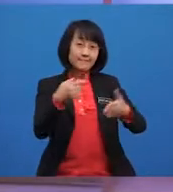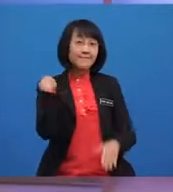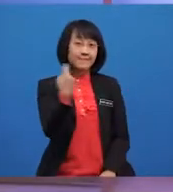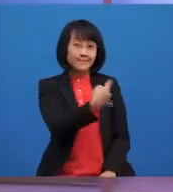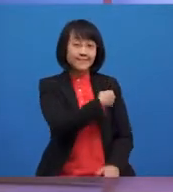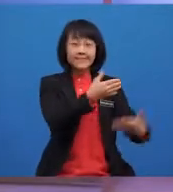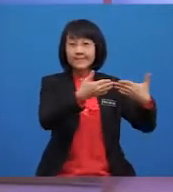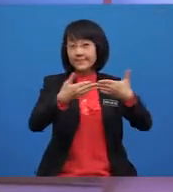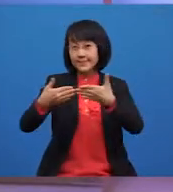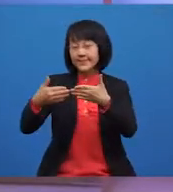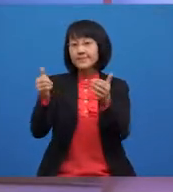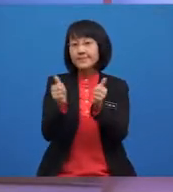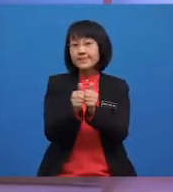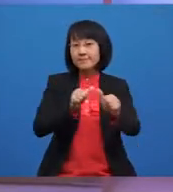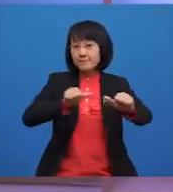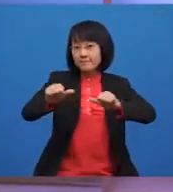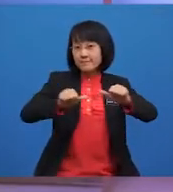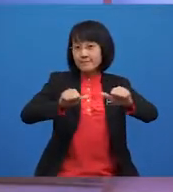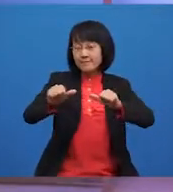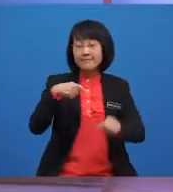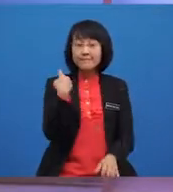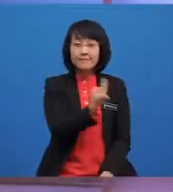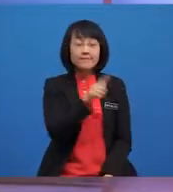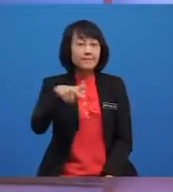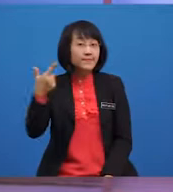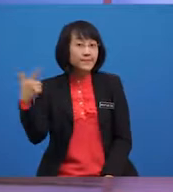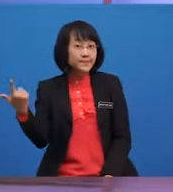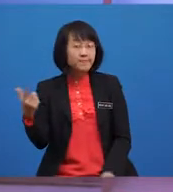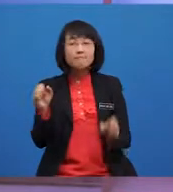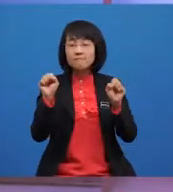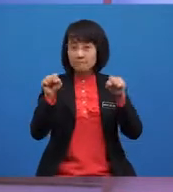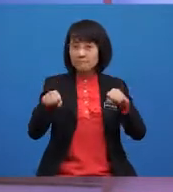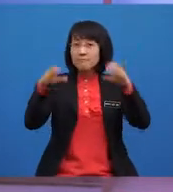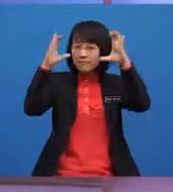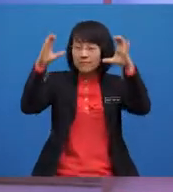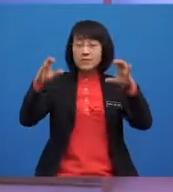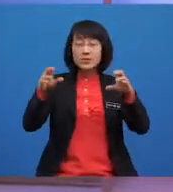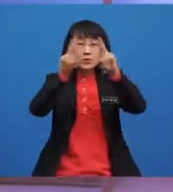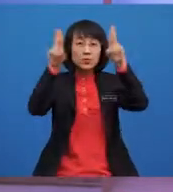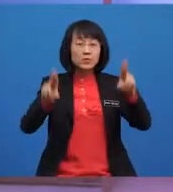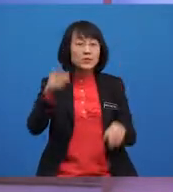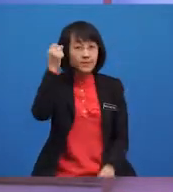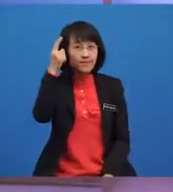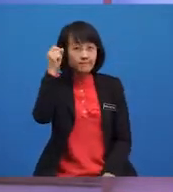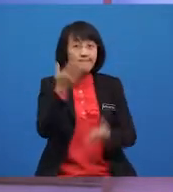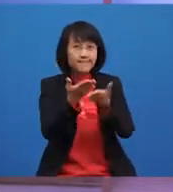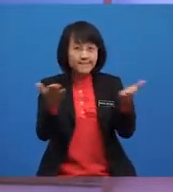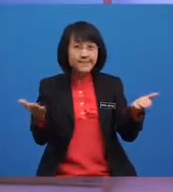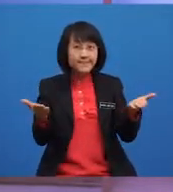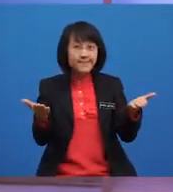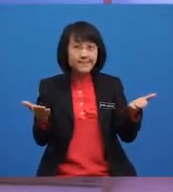Sebelum kita teruskan dengan aktiviti kita yang lain, bolehkah cikgu uji kefahaman